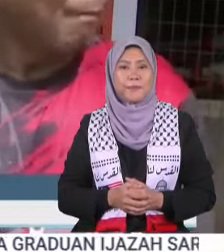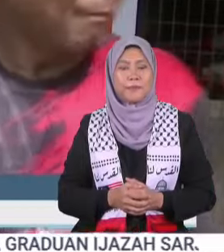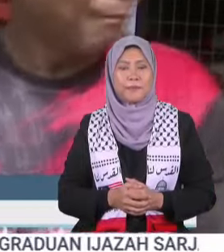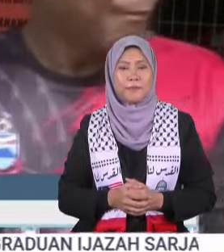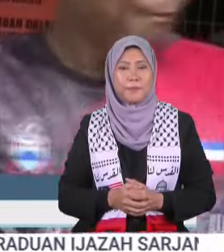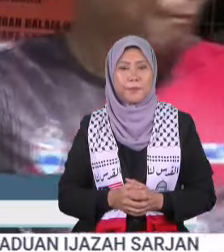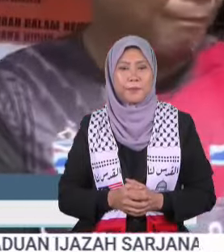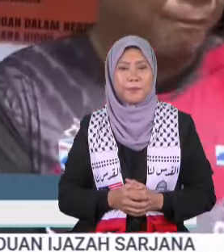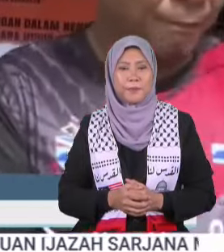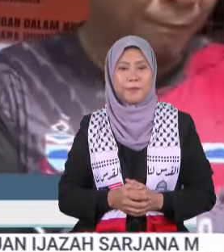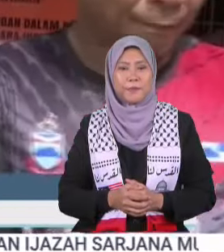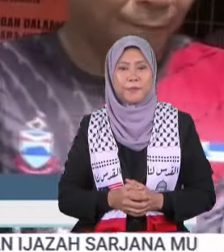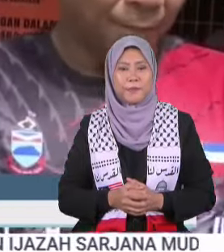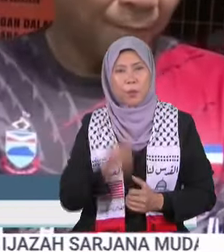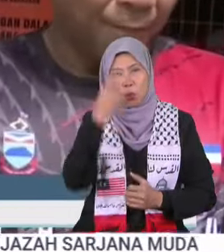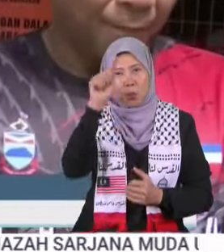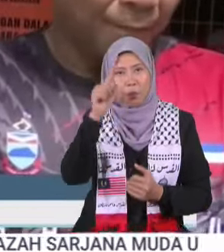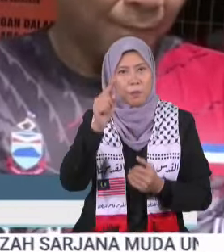untuk